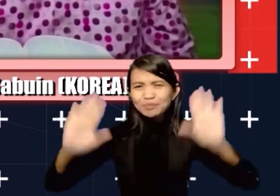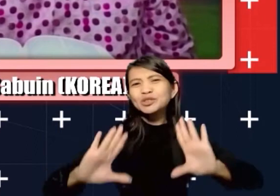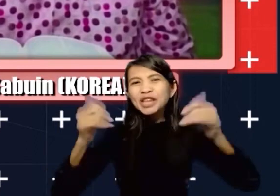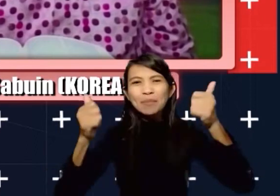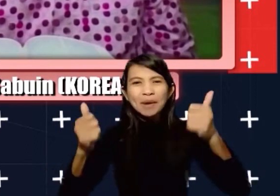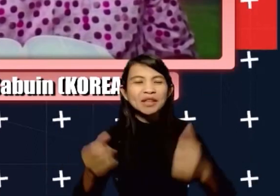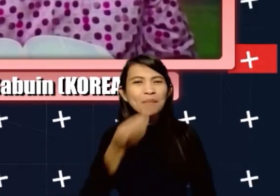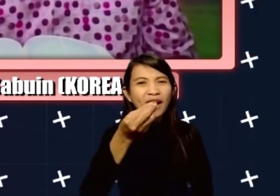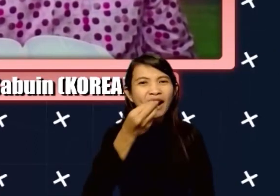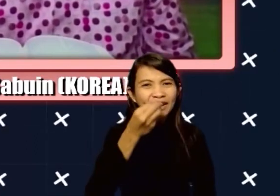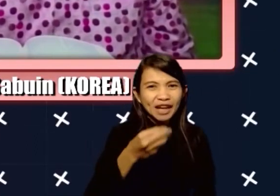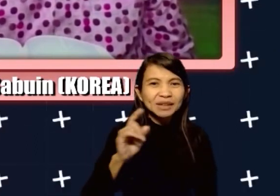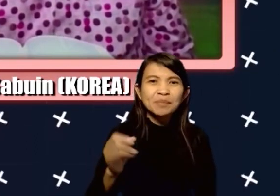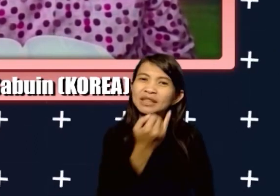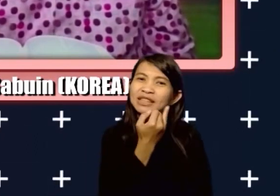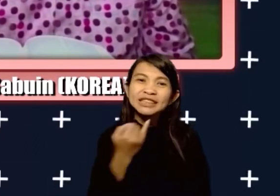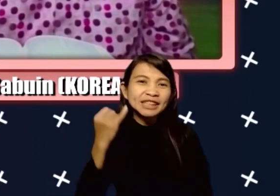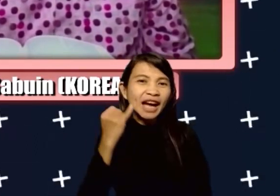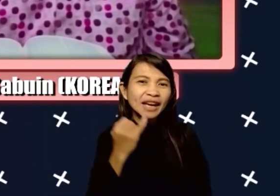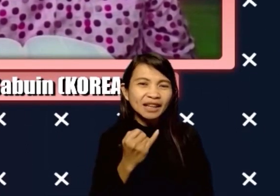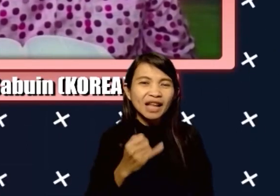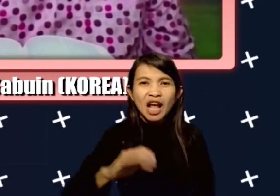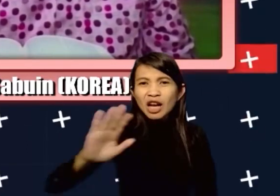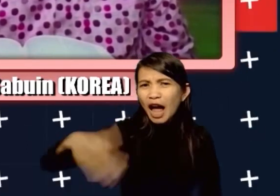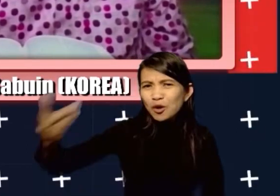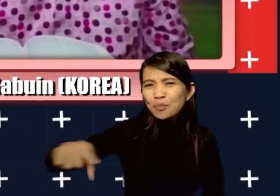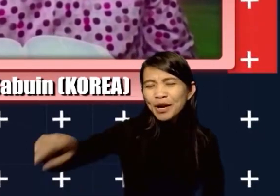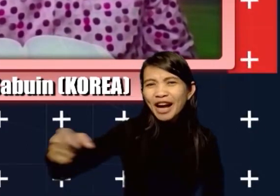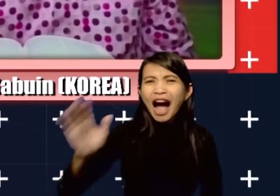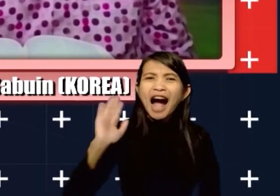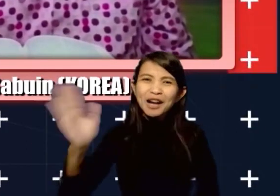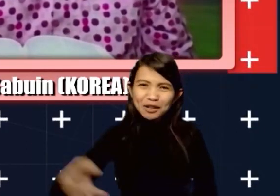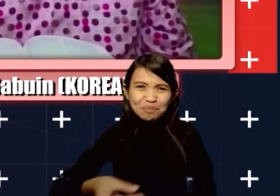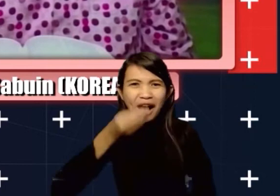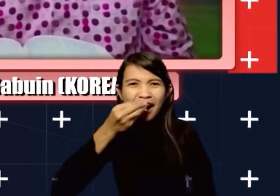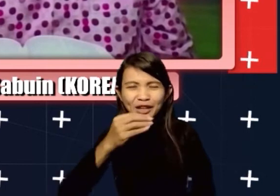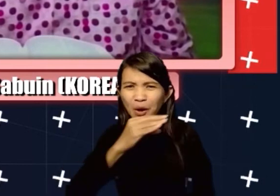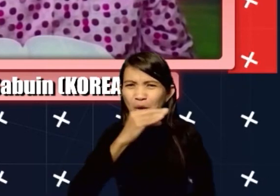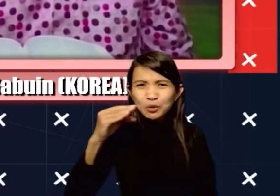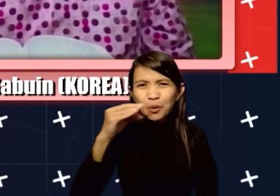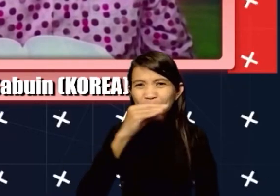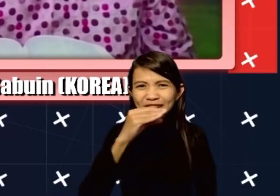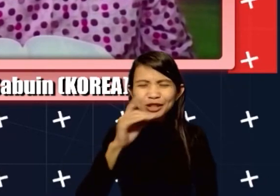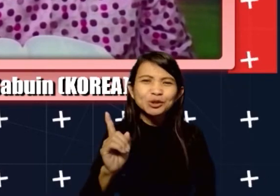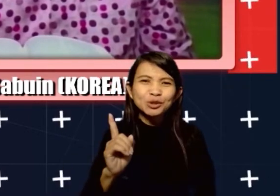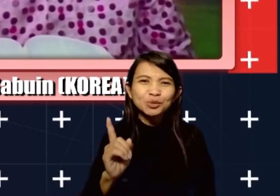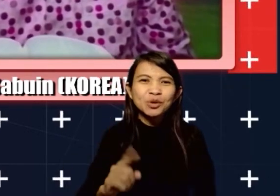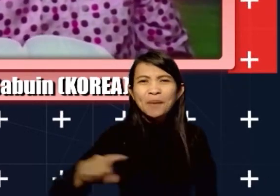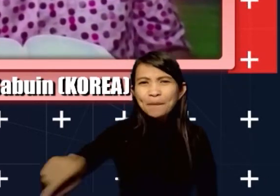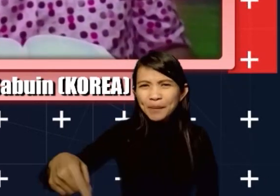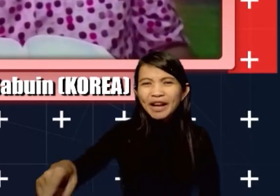tertentu dengan timbangannya dengan hati yang cemas, dan mereka akan minum air dalam ukuran